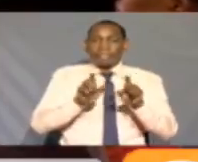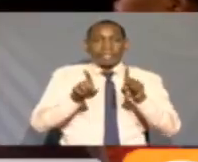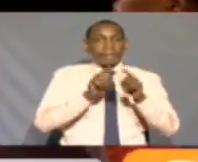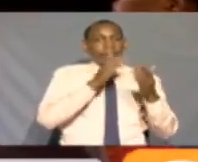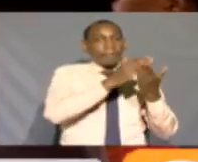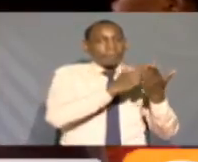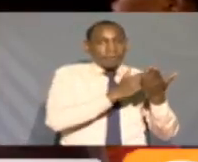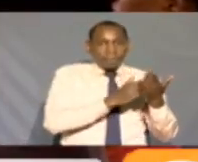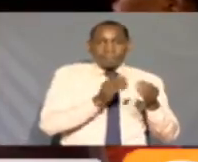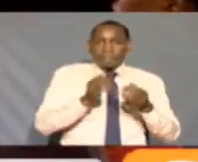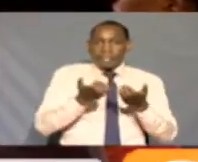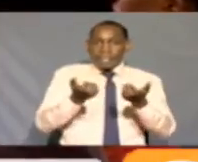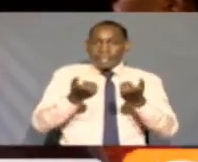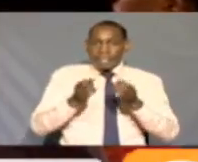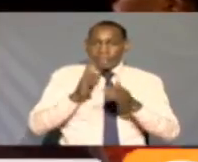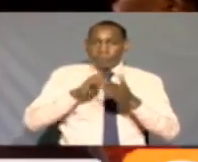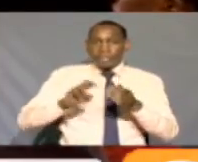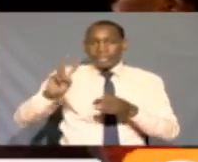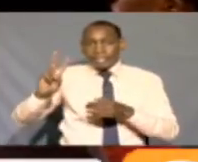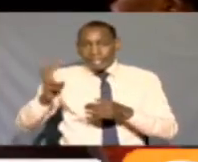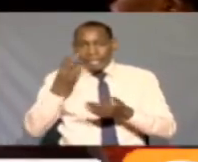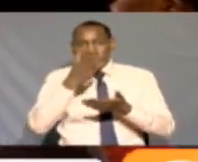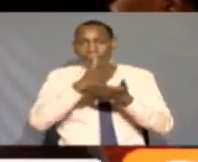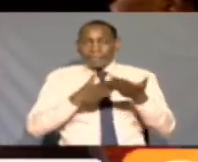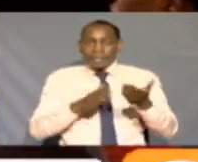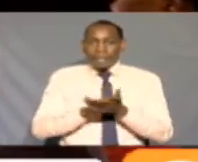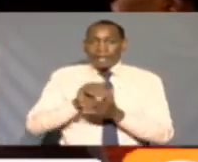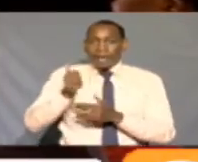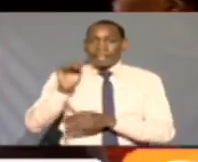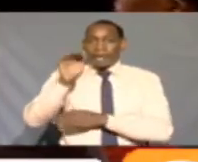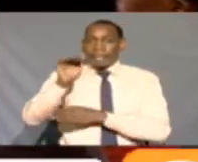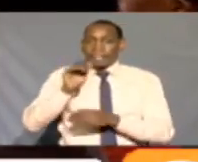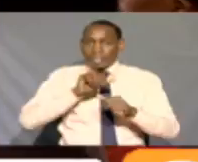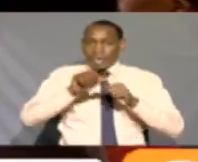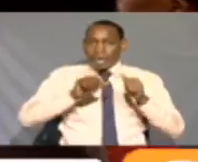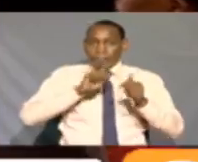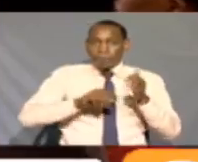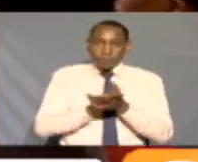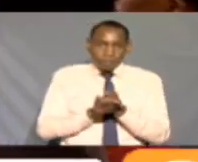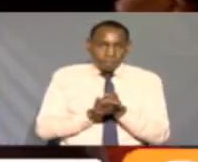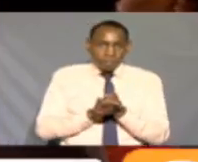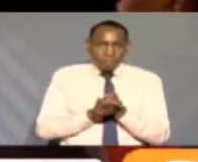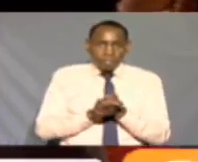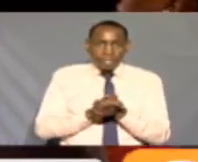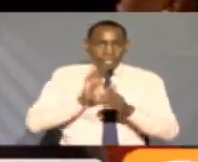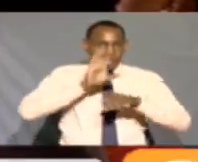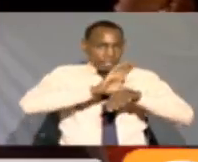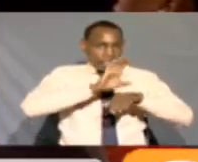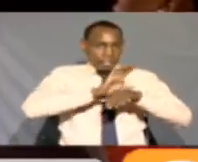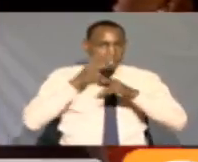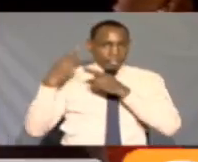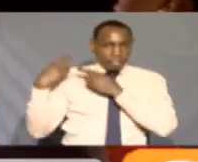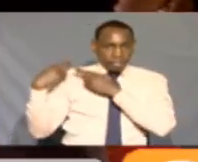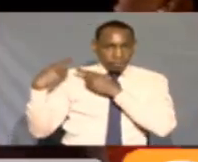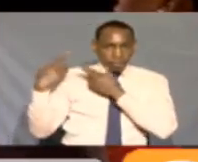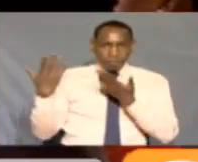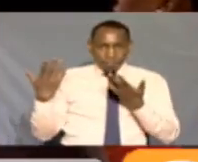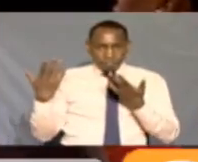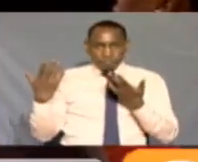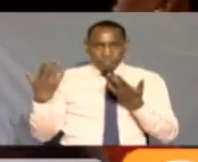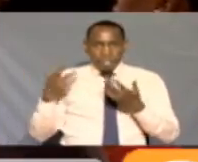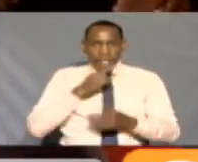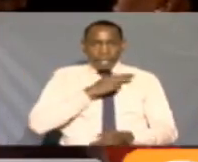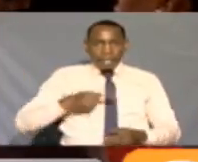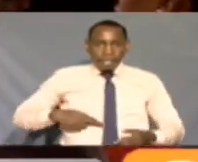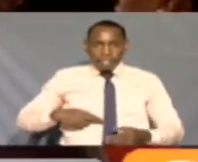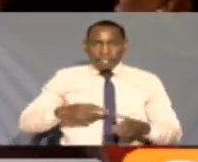ambacho kinahitaji kuwa na sehemu ya pili. Mwingine alikuwa anauliza kuhusiana na mchango wa makanisa ama mashirika tu